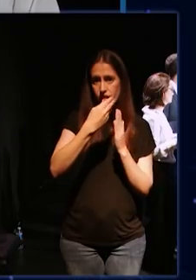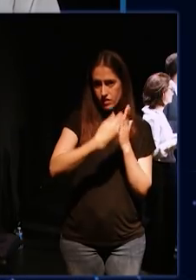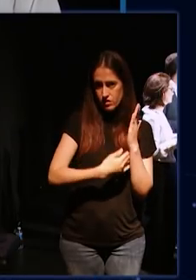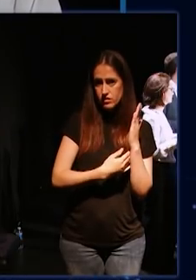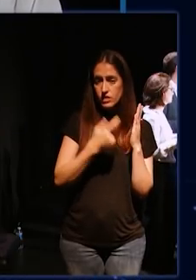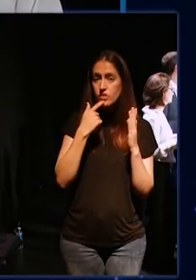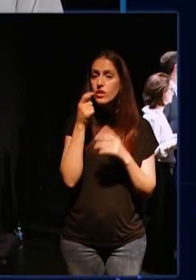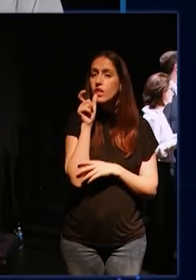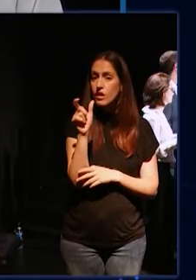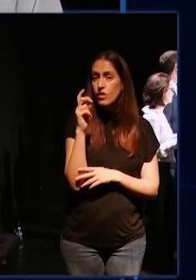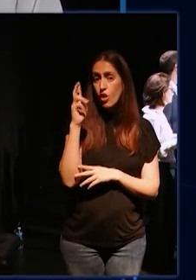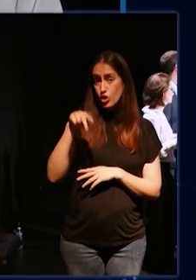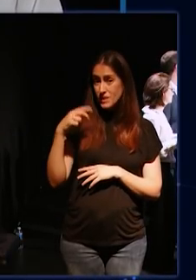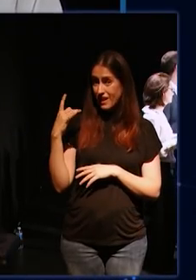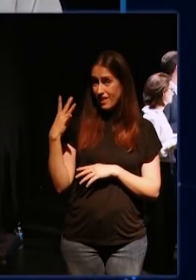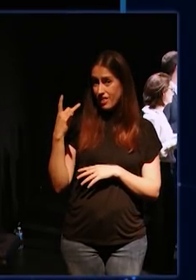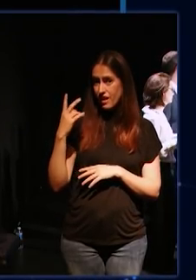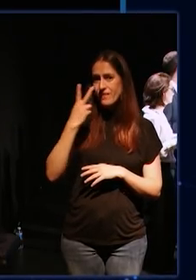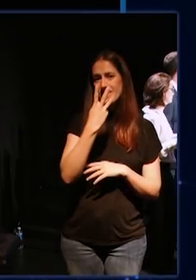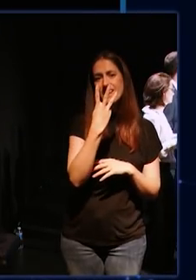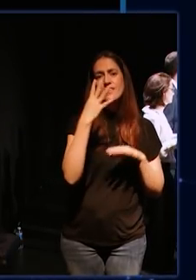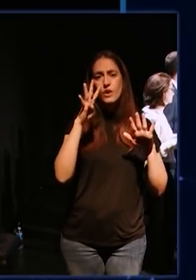dades, el 2015 39 persones